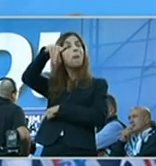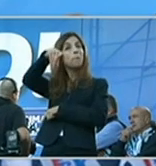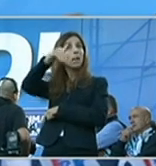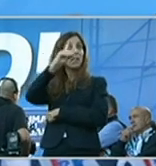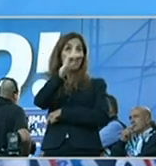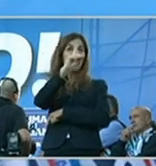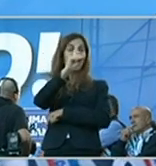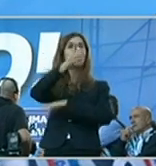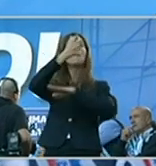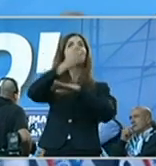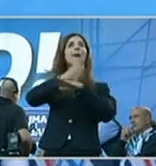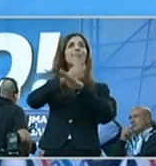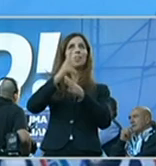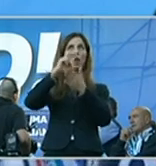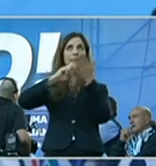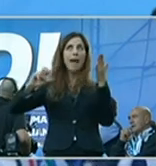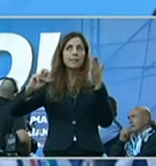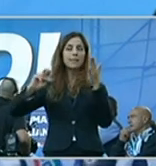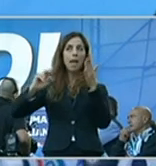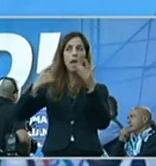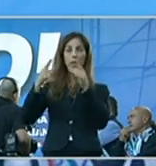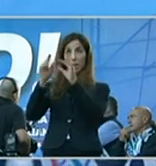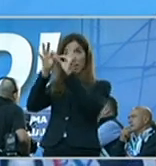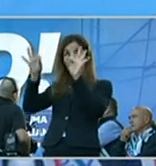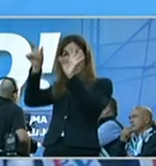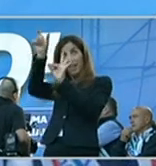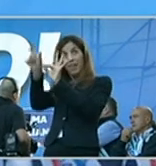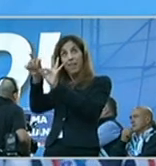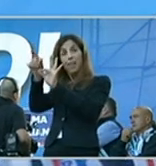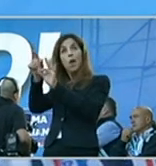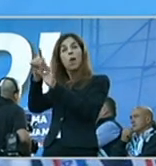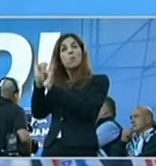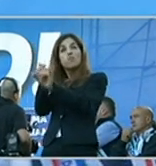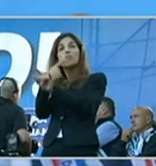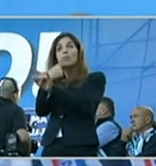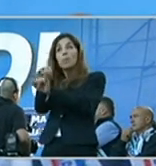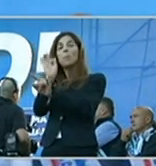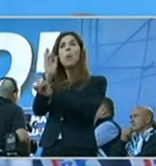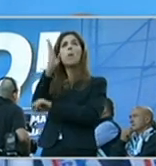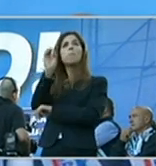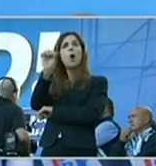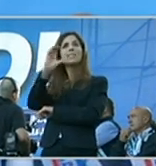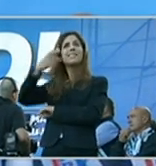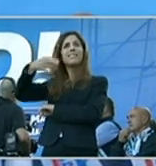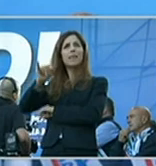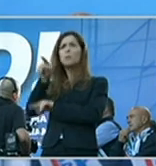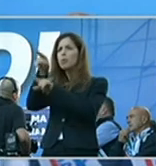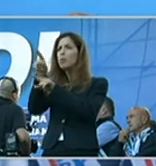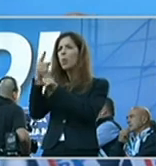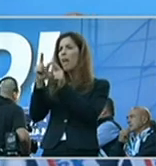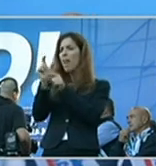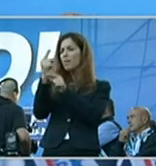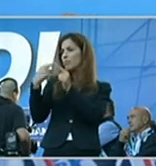Boschi. Ma eri nel PD fino all'altro ieri. Qua bisogna stare velocissimi e